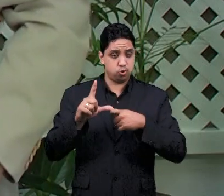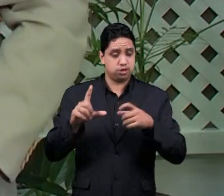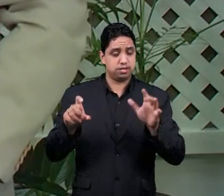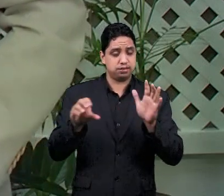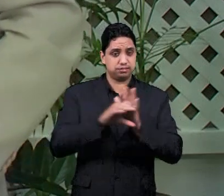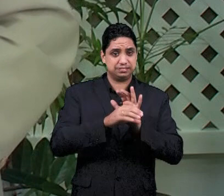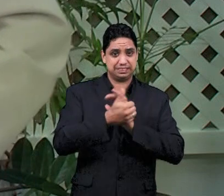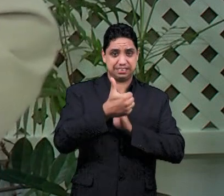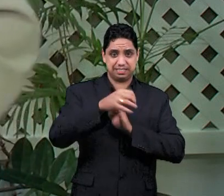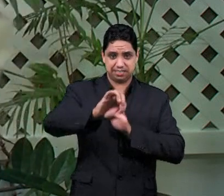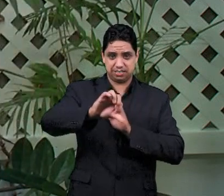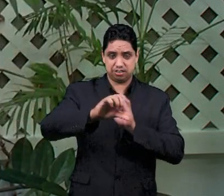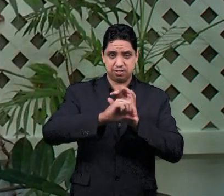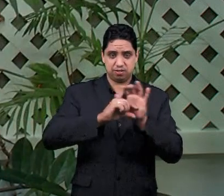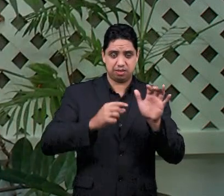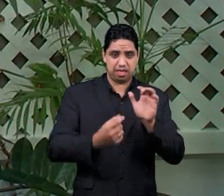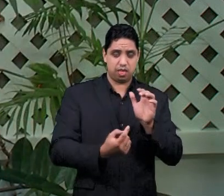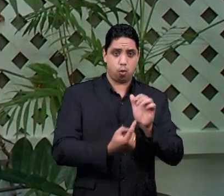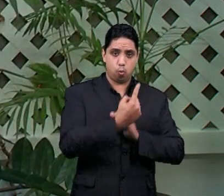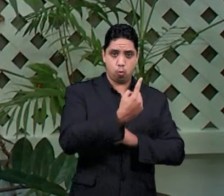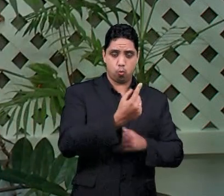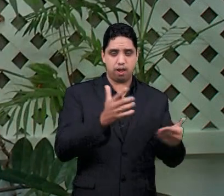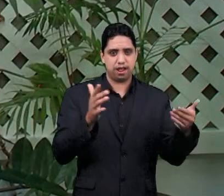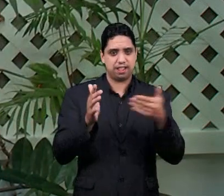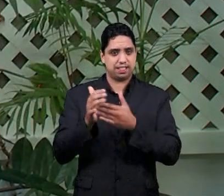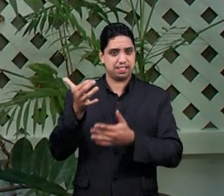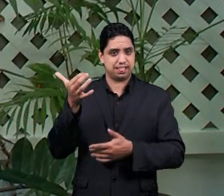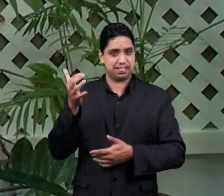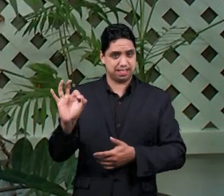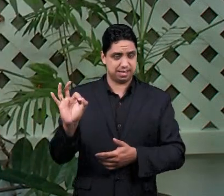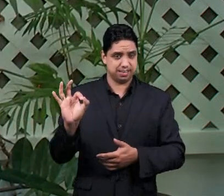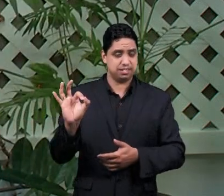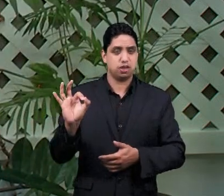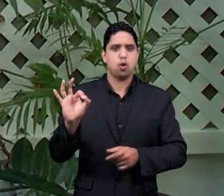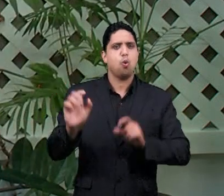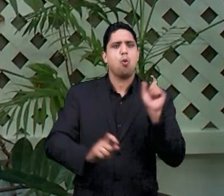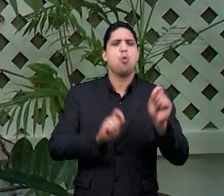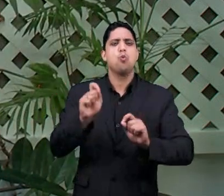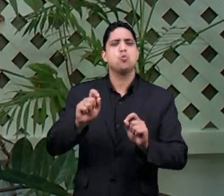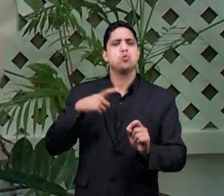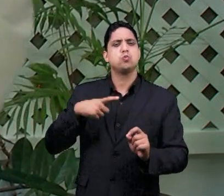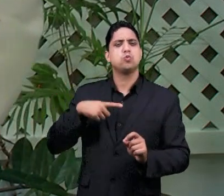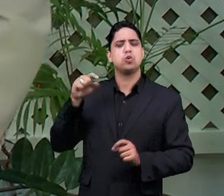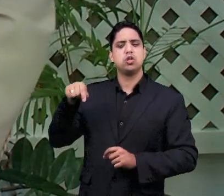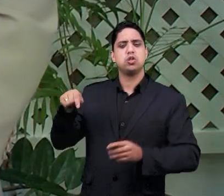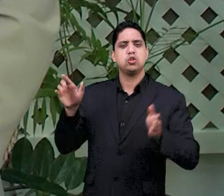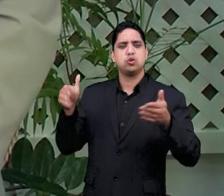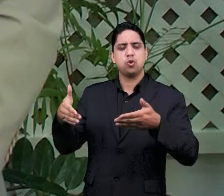au chapitre 19, versets 1 à 10. Qu'est-ce que nous allons voir?